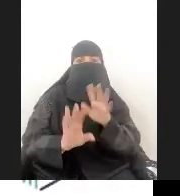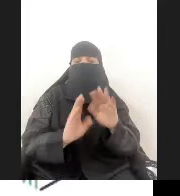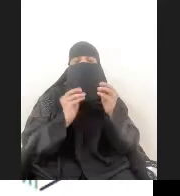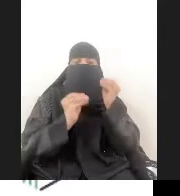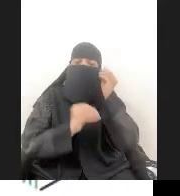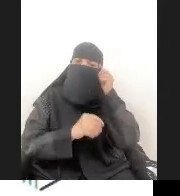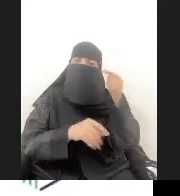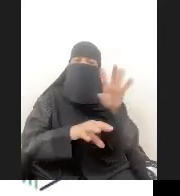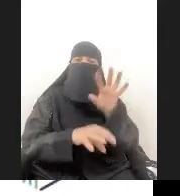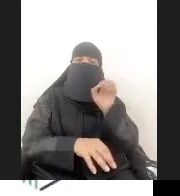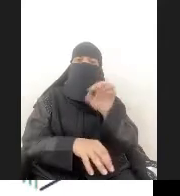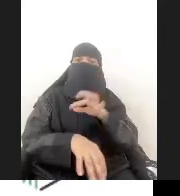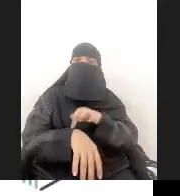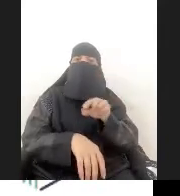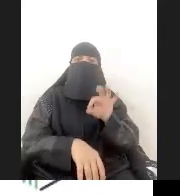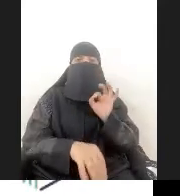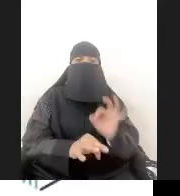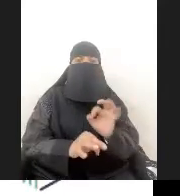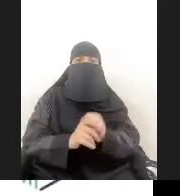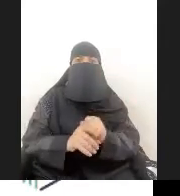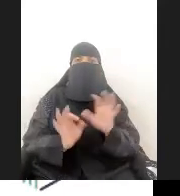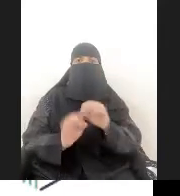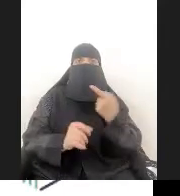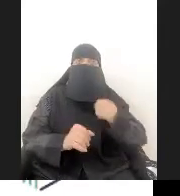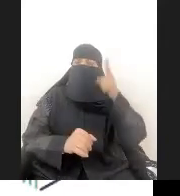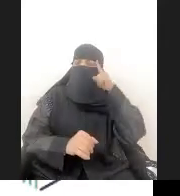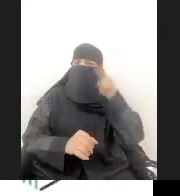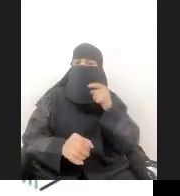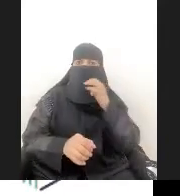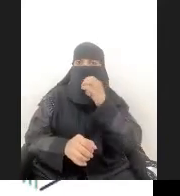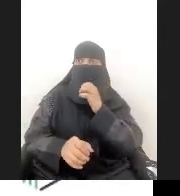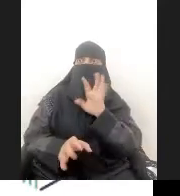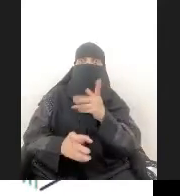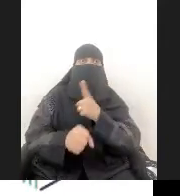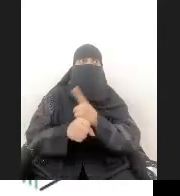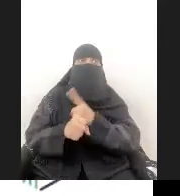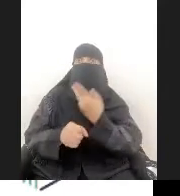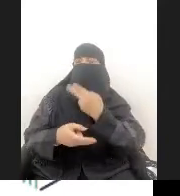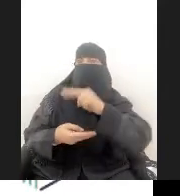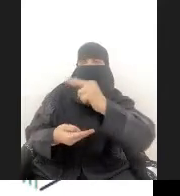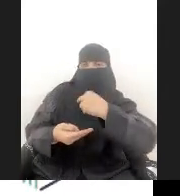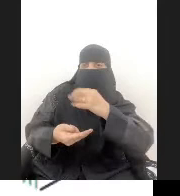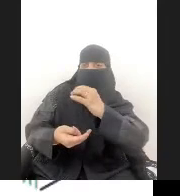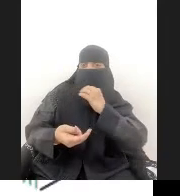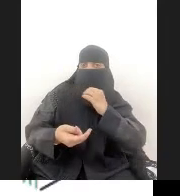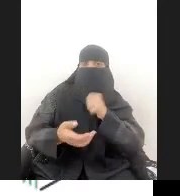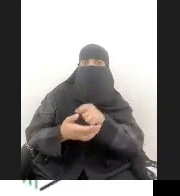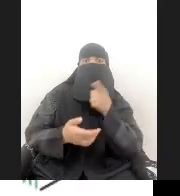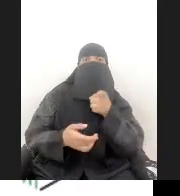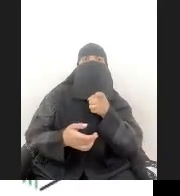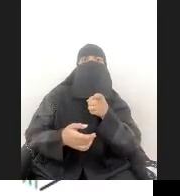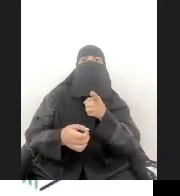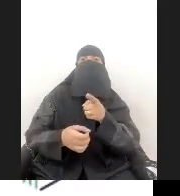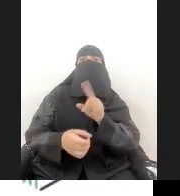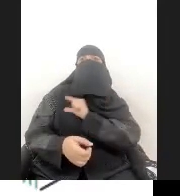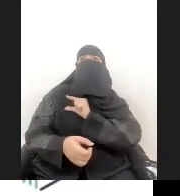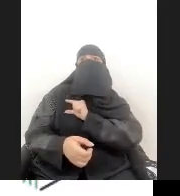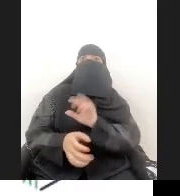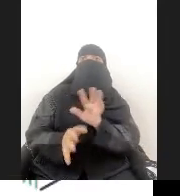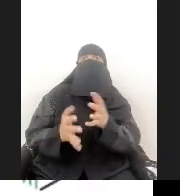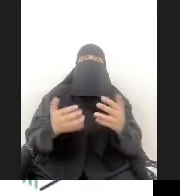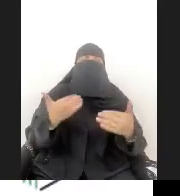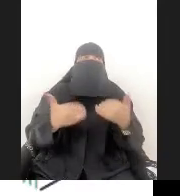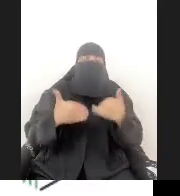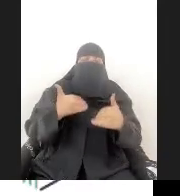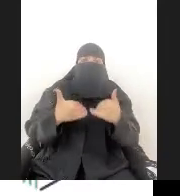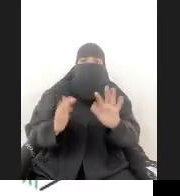الواجب والأستاذ والدكتور ما رد على إيميلي أو ما دخل معنا، هذا تضع الطالب في قلق. هنا الآن لم نجعل التعليم أو